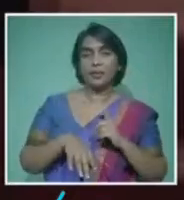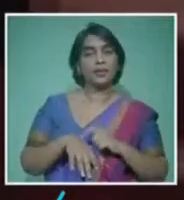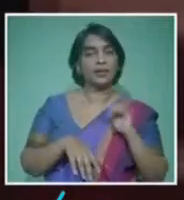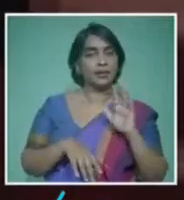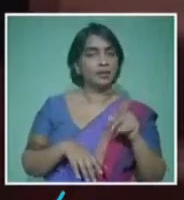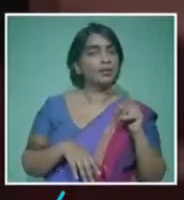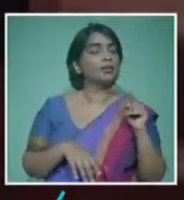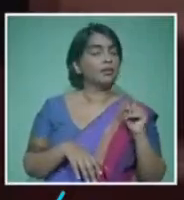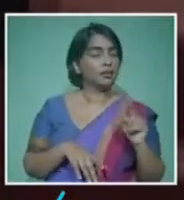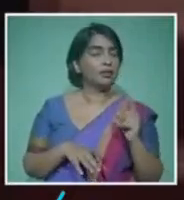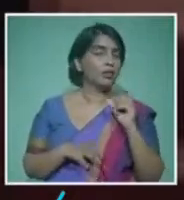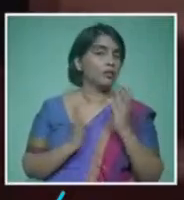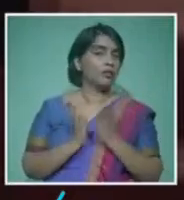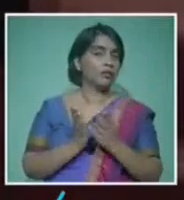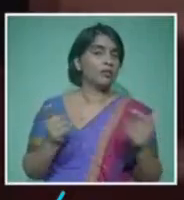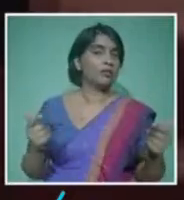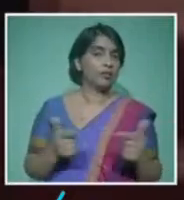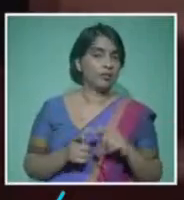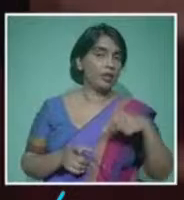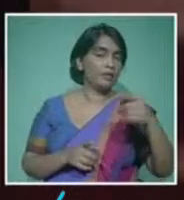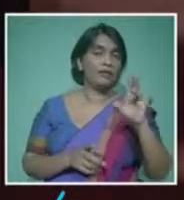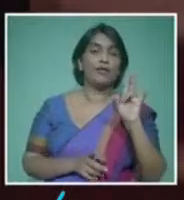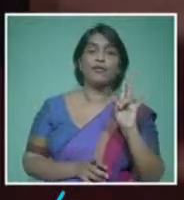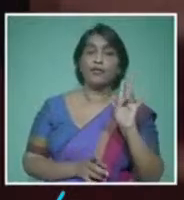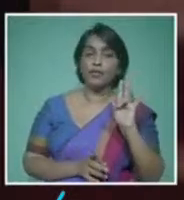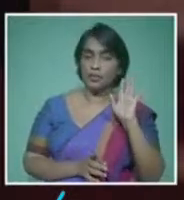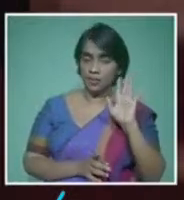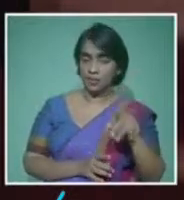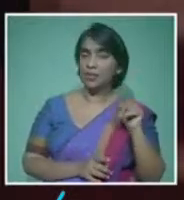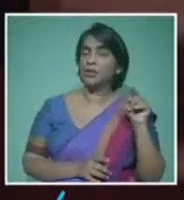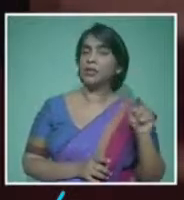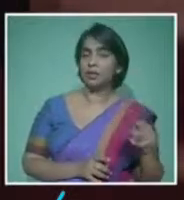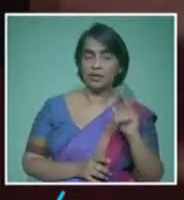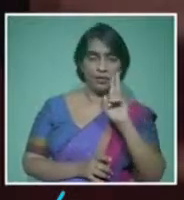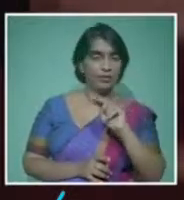විට ඒවා කොළඹ වරායට පැමිණ දින 25ක් ගත වී තිබුණි.